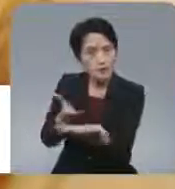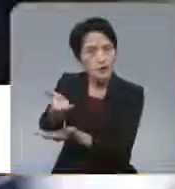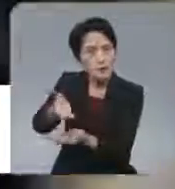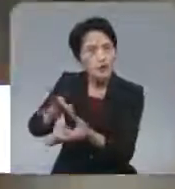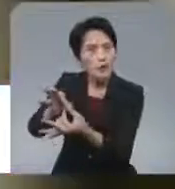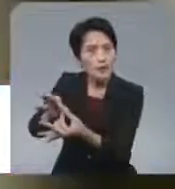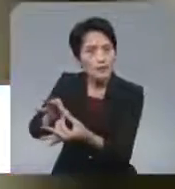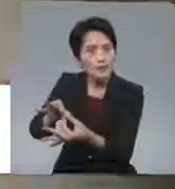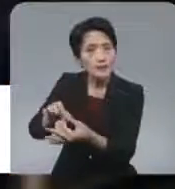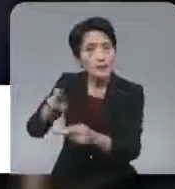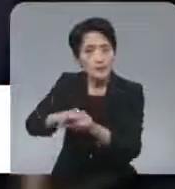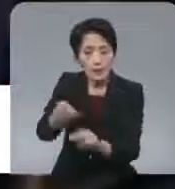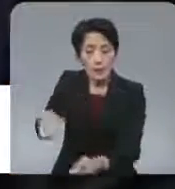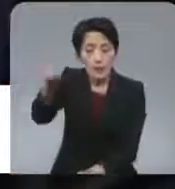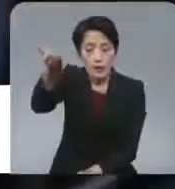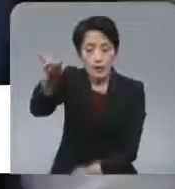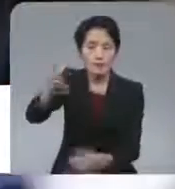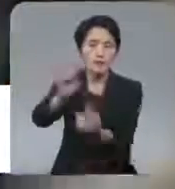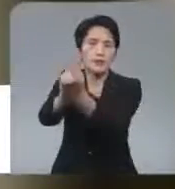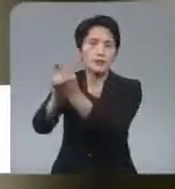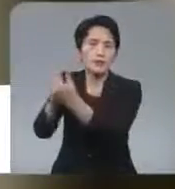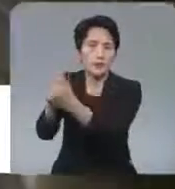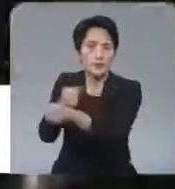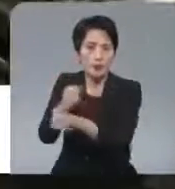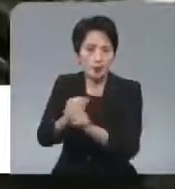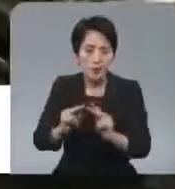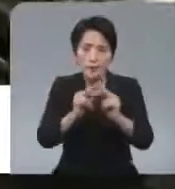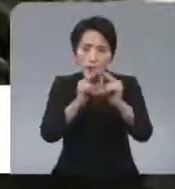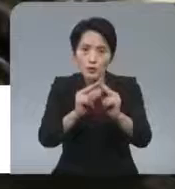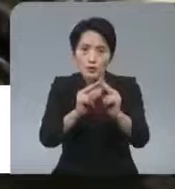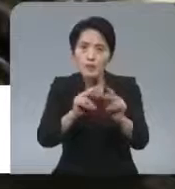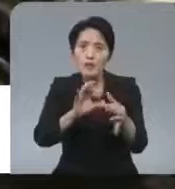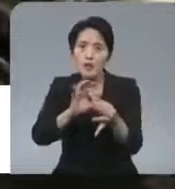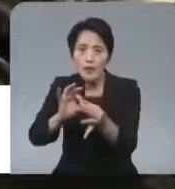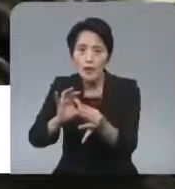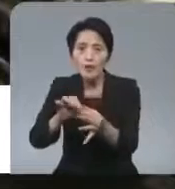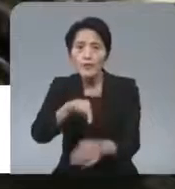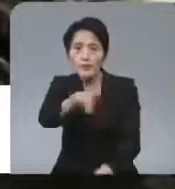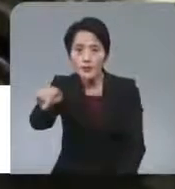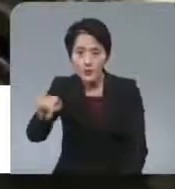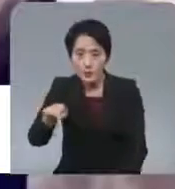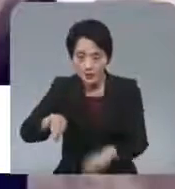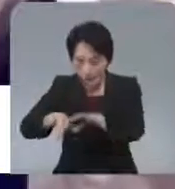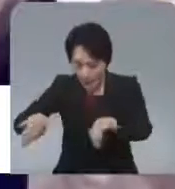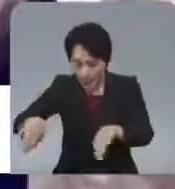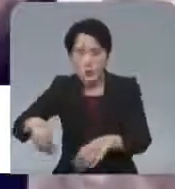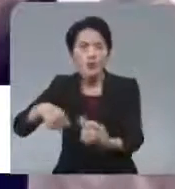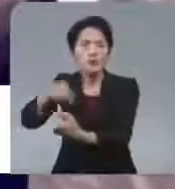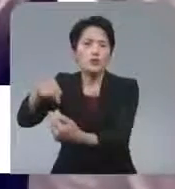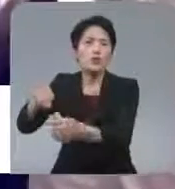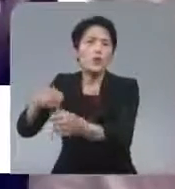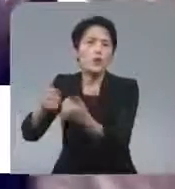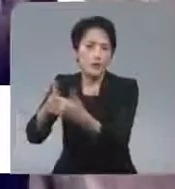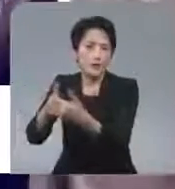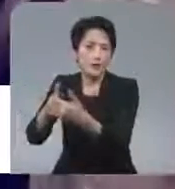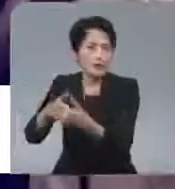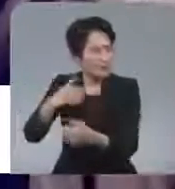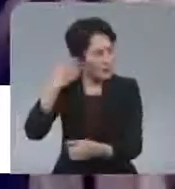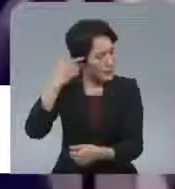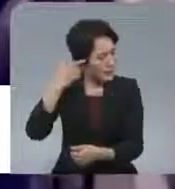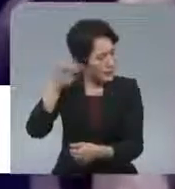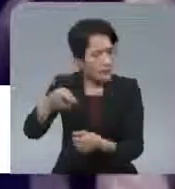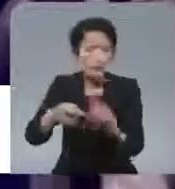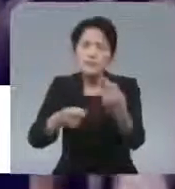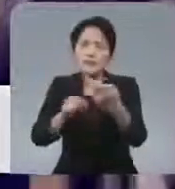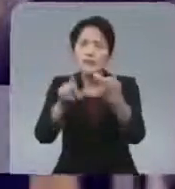组，将于12月8日举行首次会议。美国政府要求各国企业提交商业机